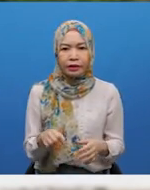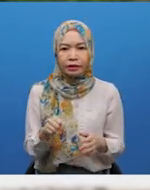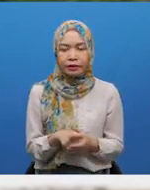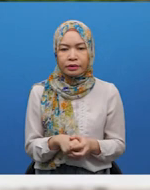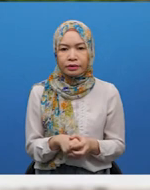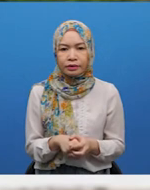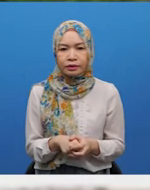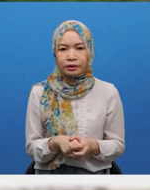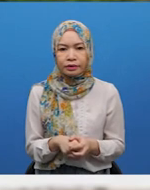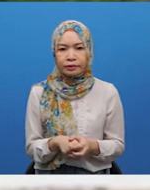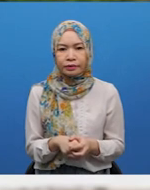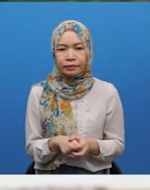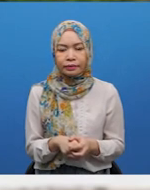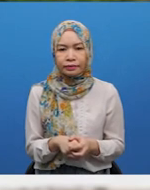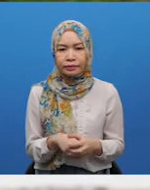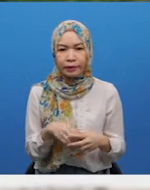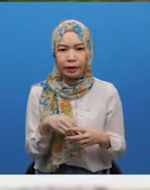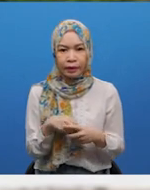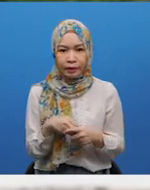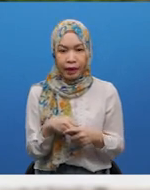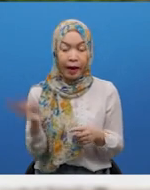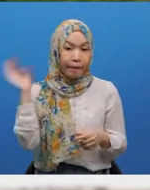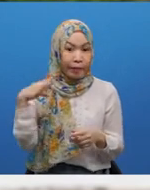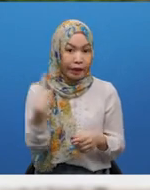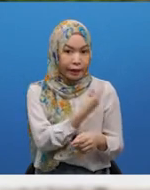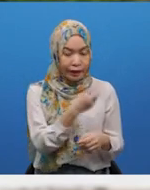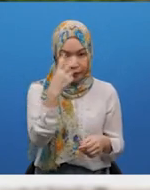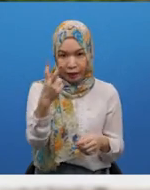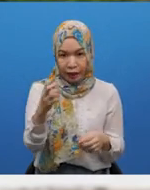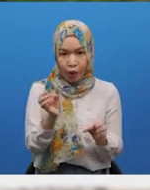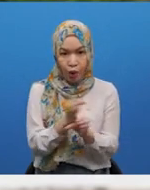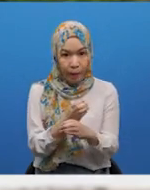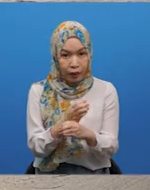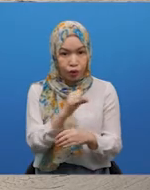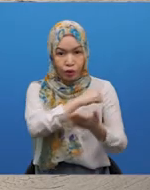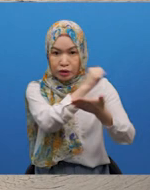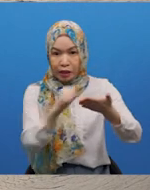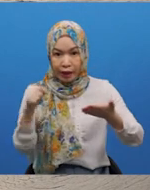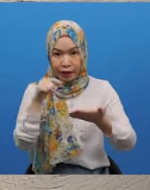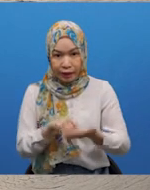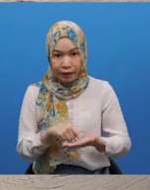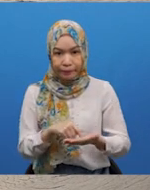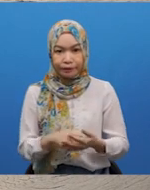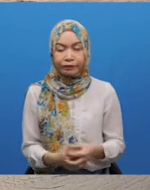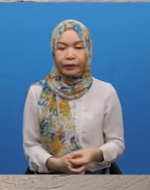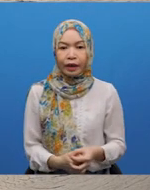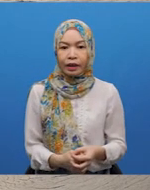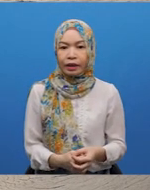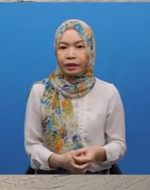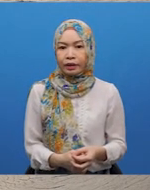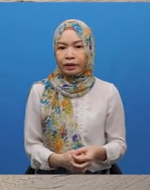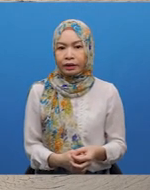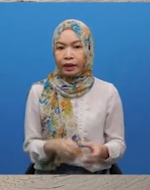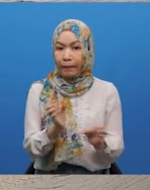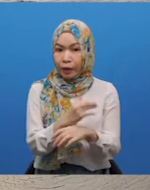Baiklah, mari kita lihat pula bentuk syair ini. Syair ini mempunyai